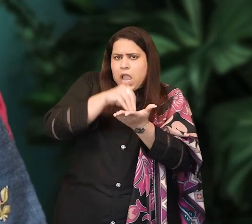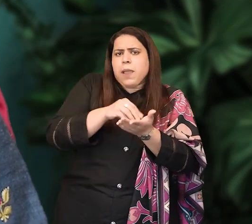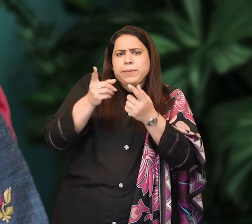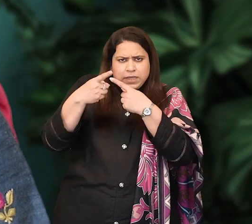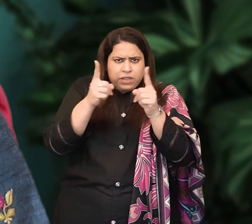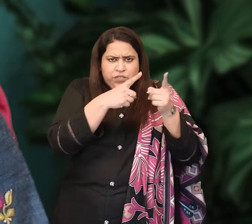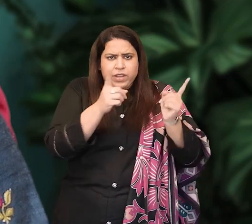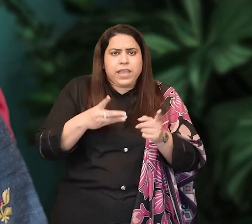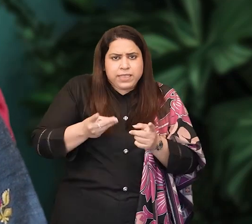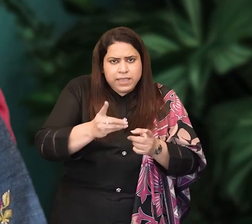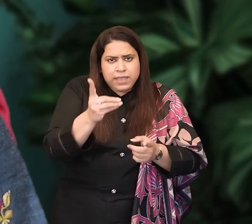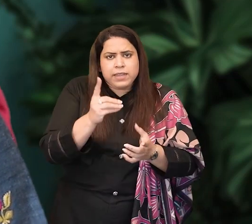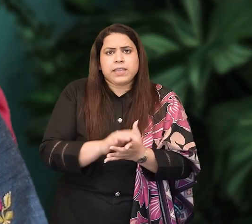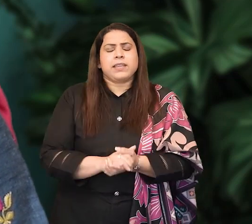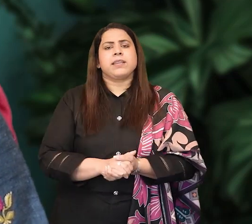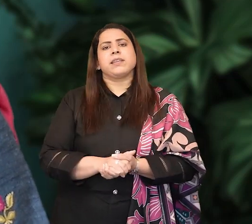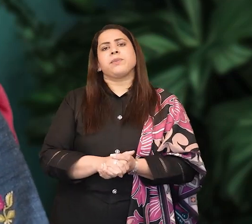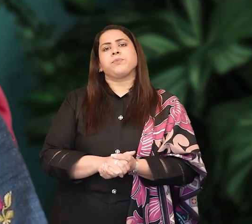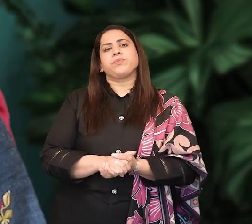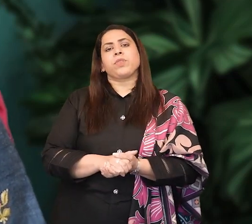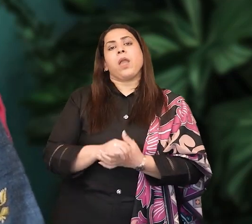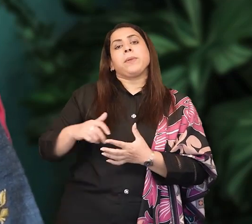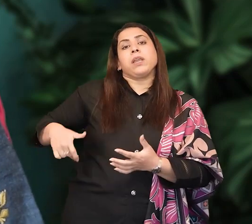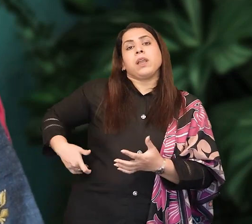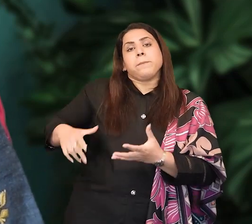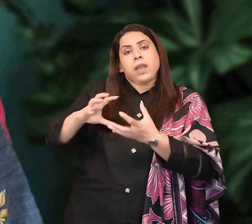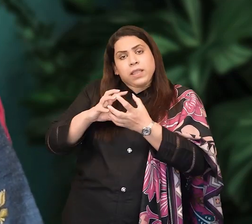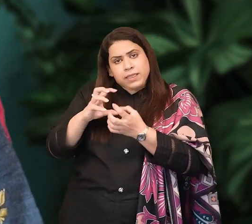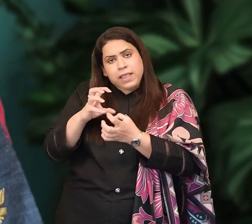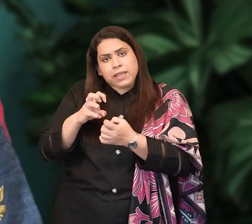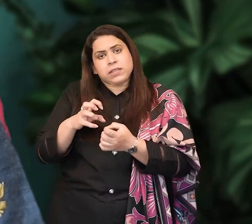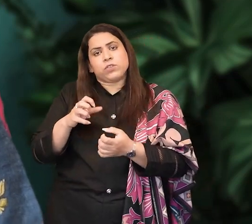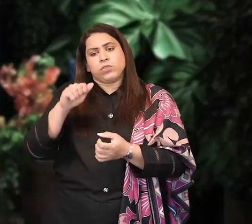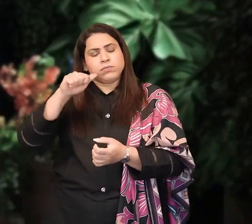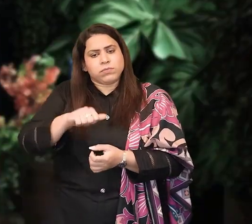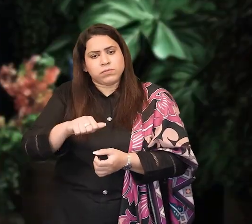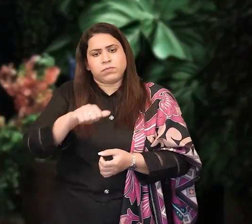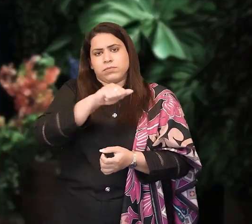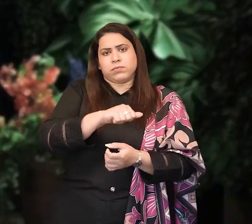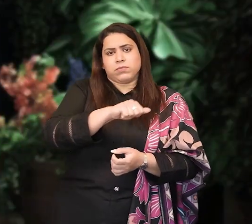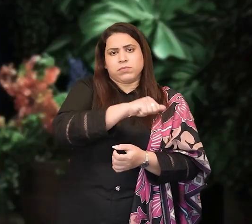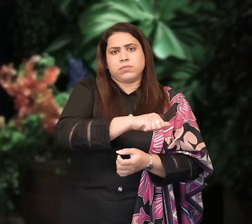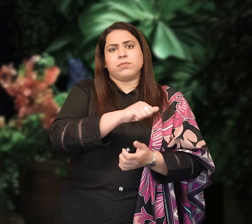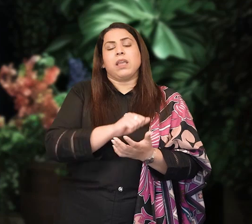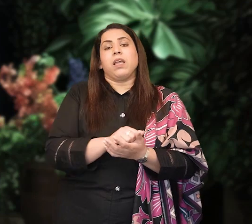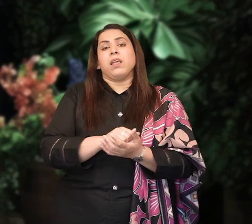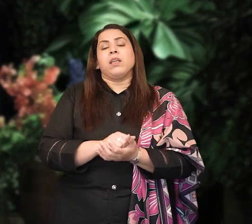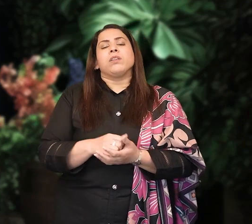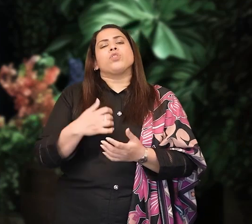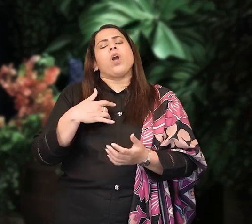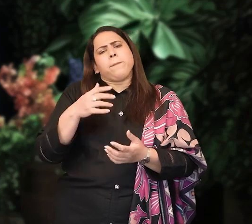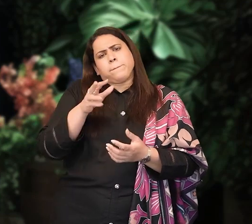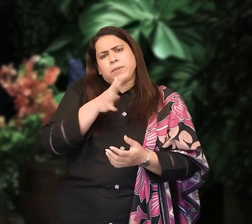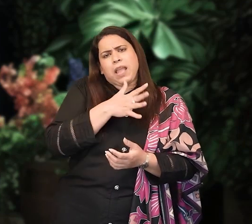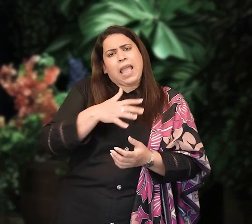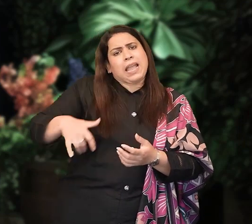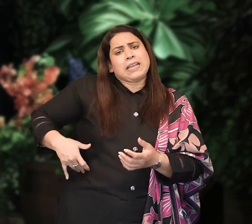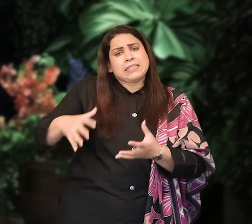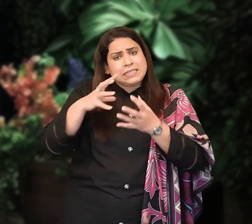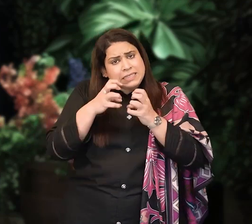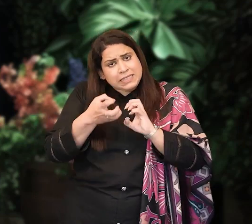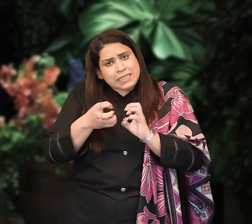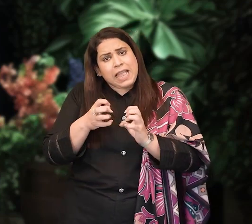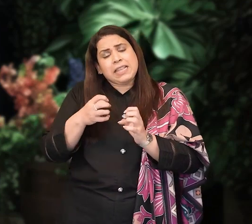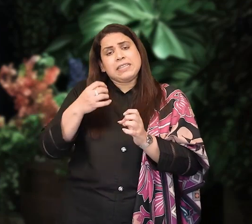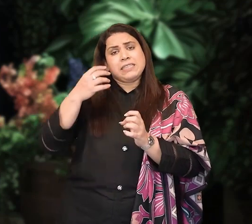ज़्यादा एक्सरसाइजेज हैं, लाइक हाइड्रोथेरेपी की मदद से भी कमर दर्द को ठीक किया जा सकता है। यूजुअली जब हमें कमर दर्द होती है तो हमारे जो वर्टिब्रास